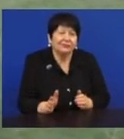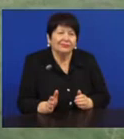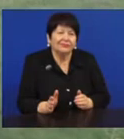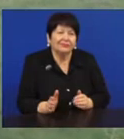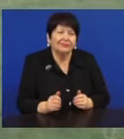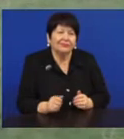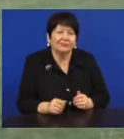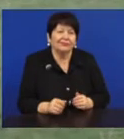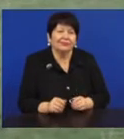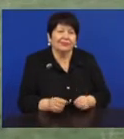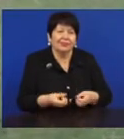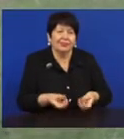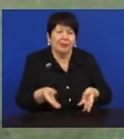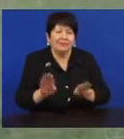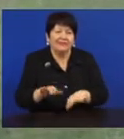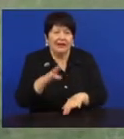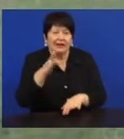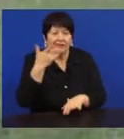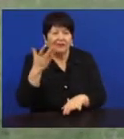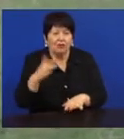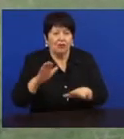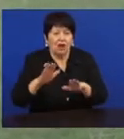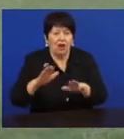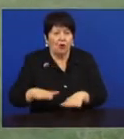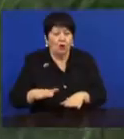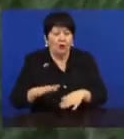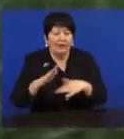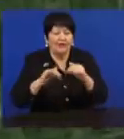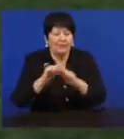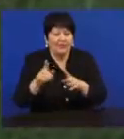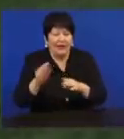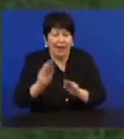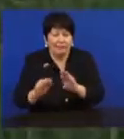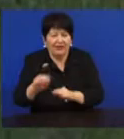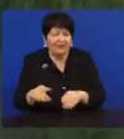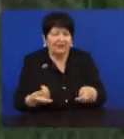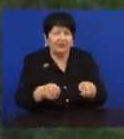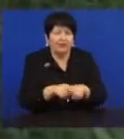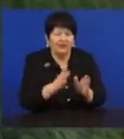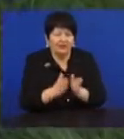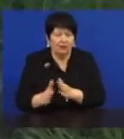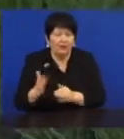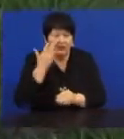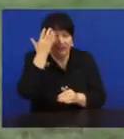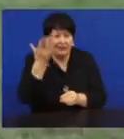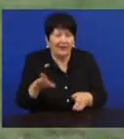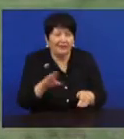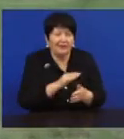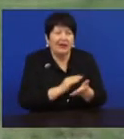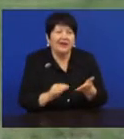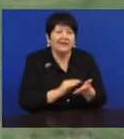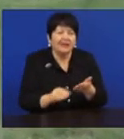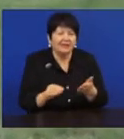și plasarea deșeurilor în locurile special amenajate. Tot în această ordine de idei se înscrie